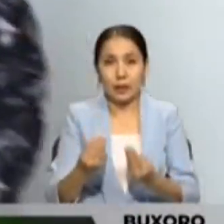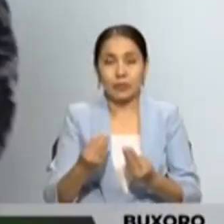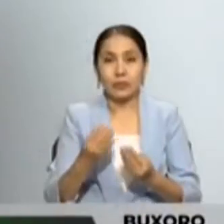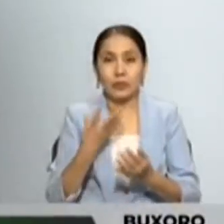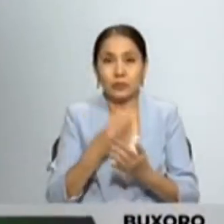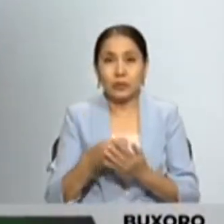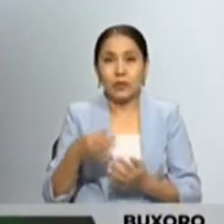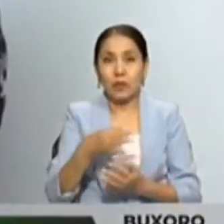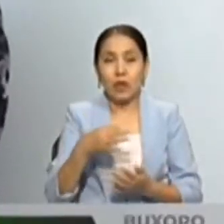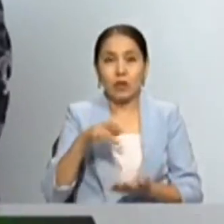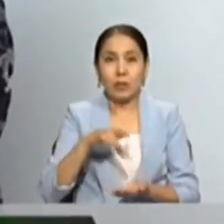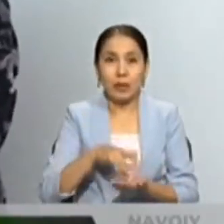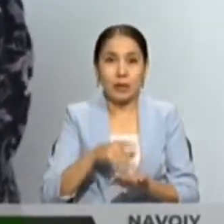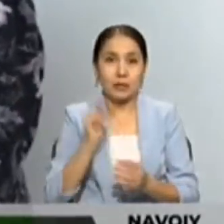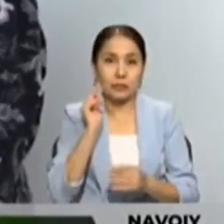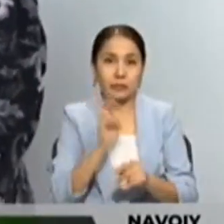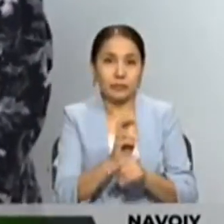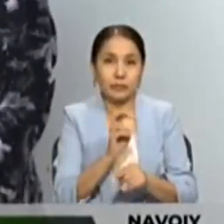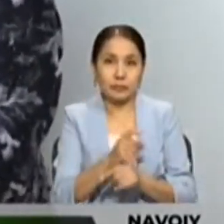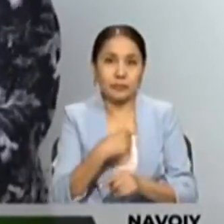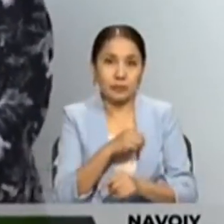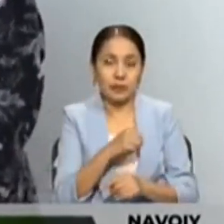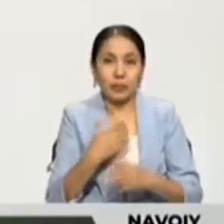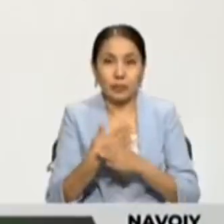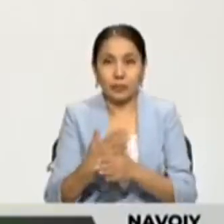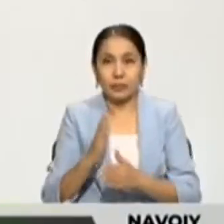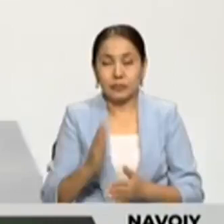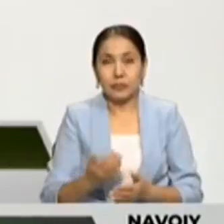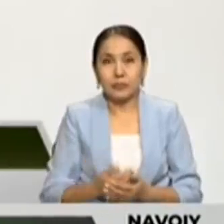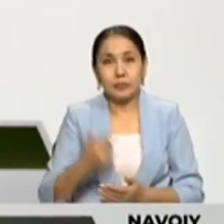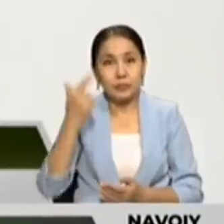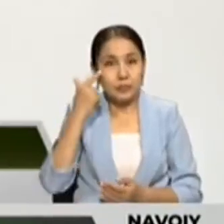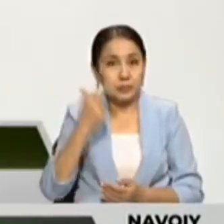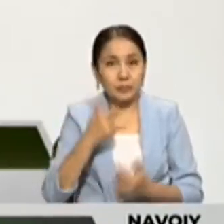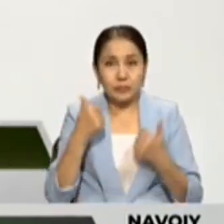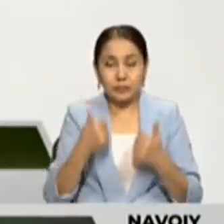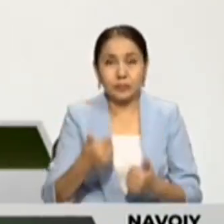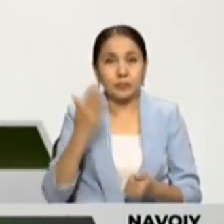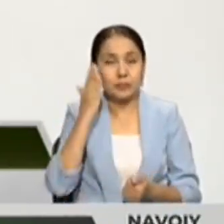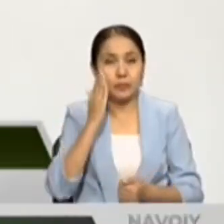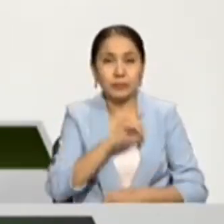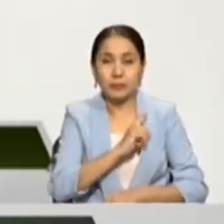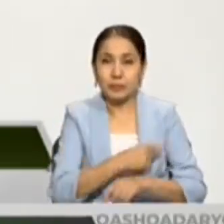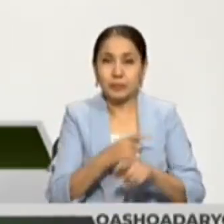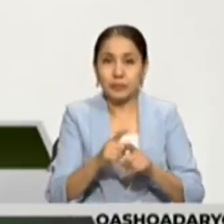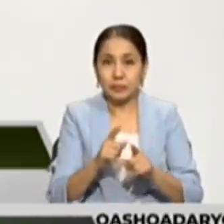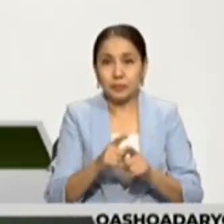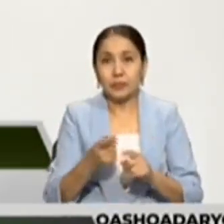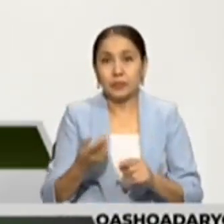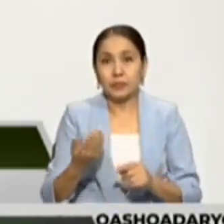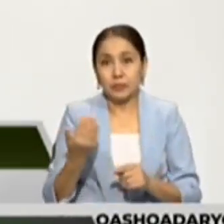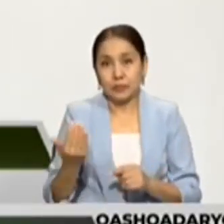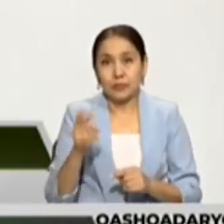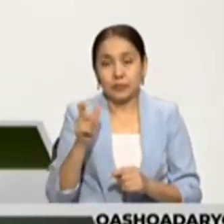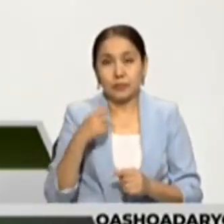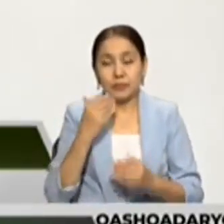markaziga boshimda olib borishadi hozir. O'zim qo'llab-quvvatlab yordam beraman. Bilimi yaxshi, aqli ish-hushi yaxshiligi uchun bu